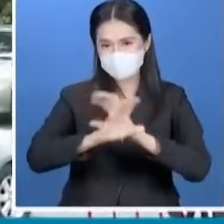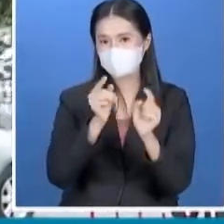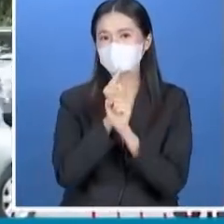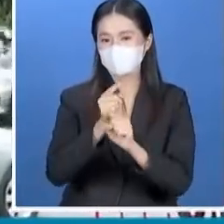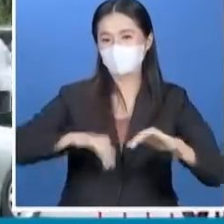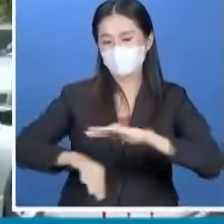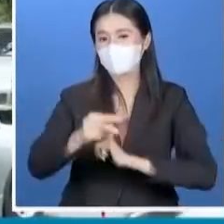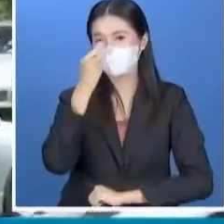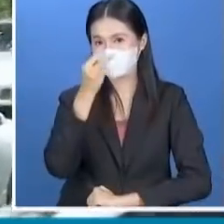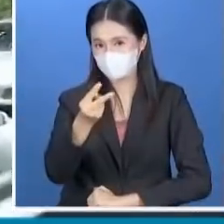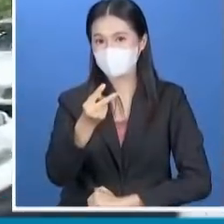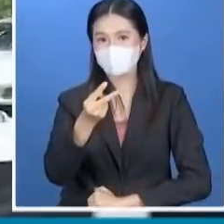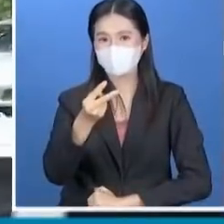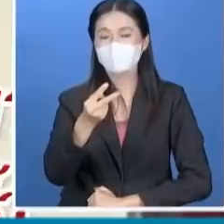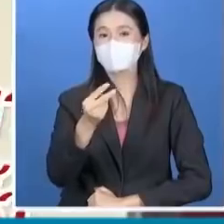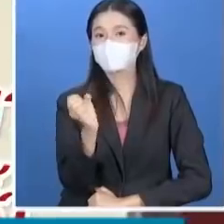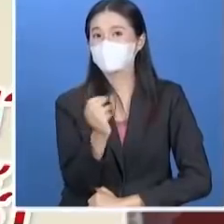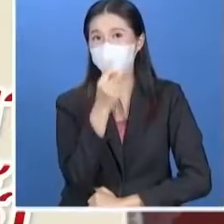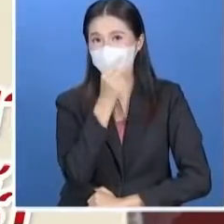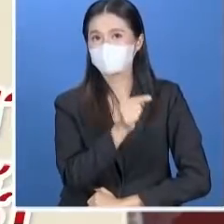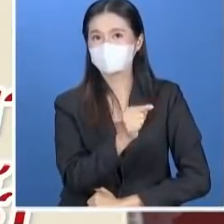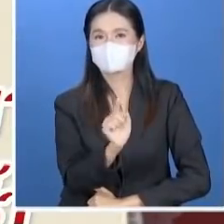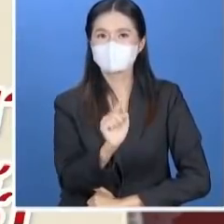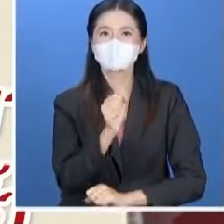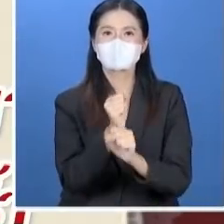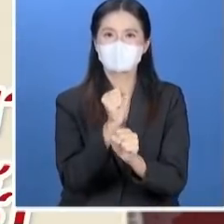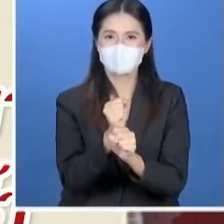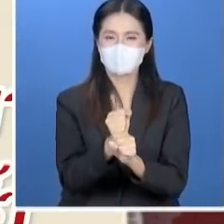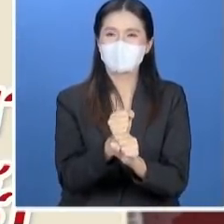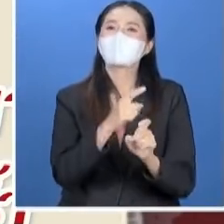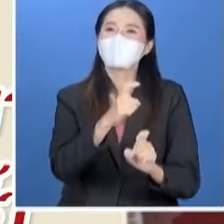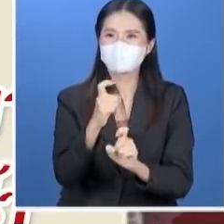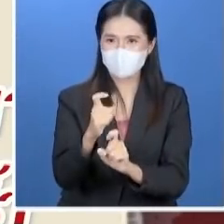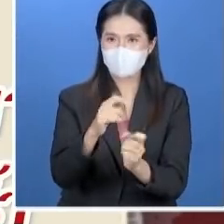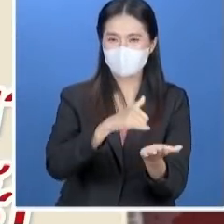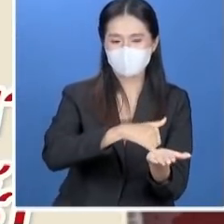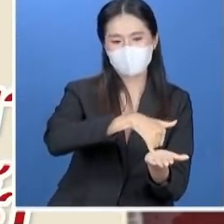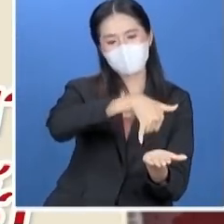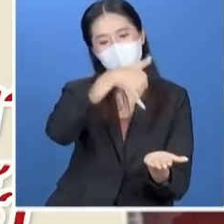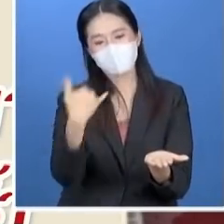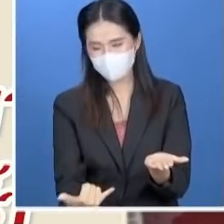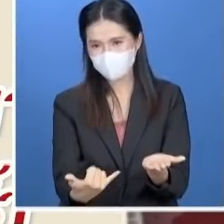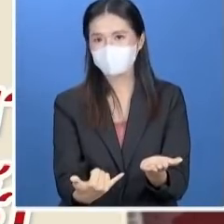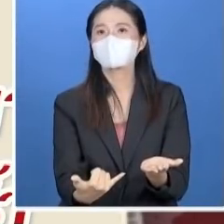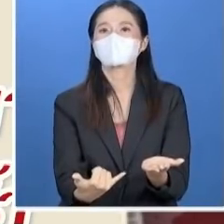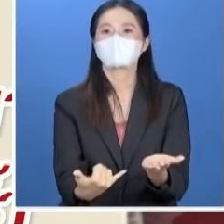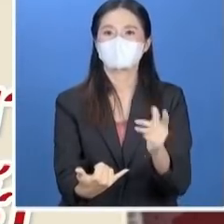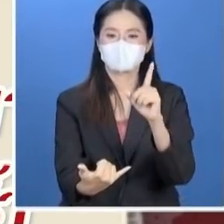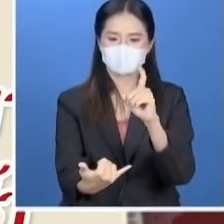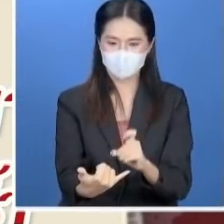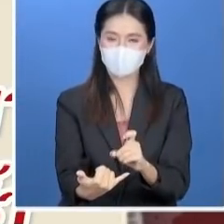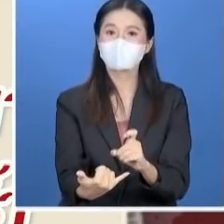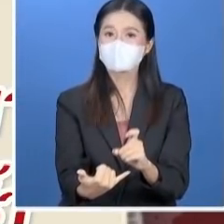ตามข้อมูลที่ขึ้นอยู่บนหน้าจอนะครับว่าเป็นการกระทำโดยประมาททำให้แตงโมตกเรือสปีดโบ๊ทจม